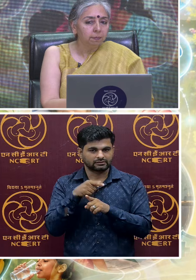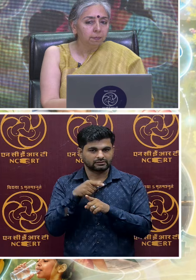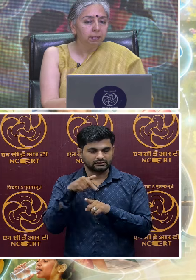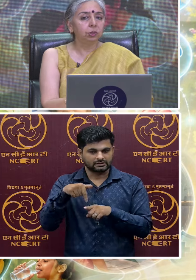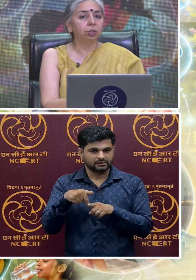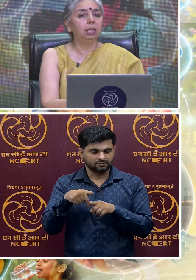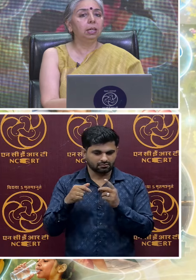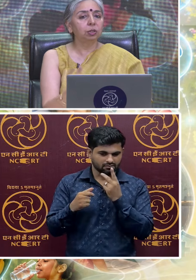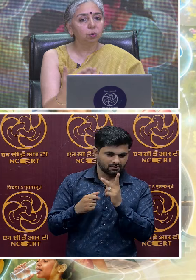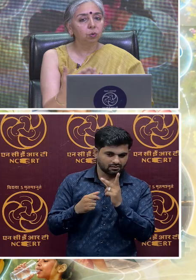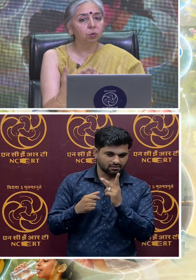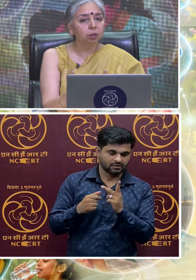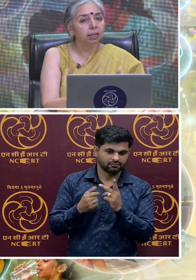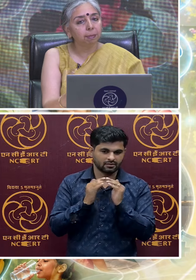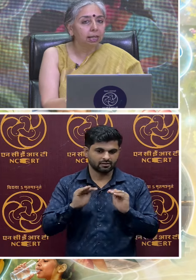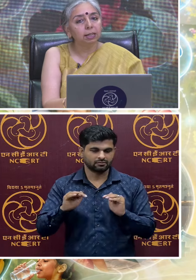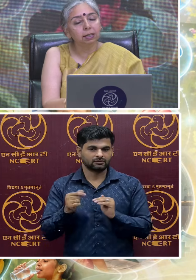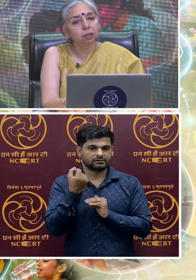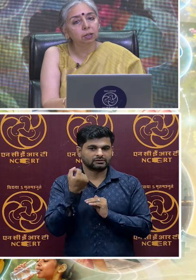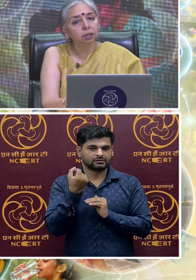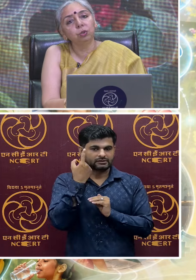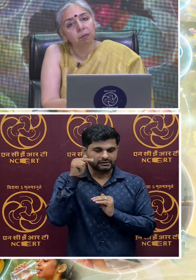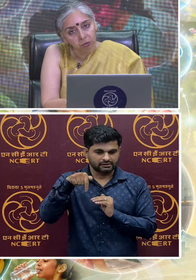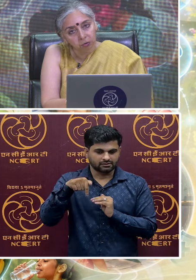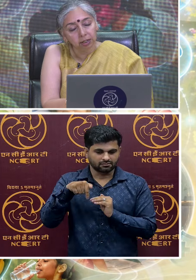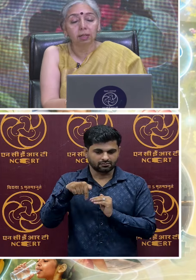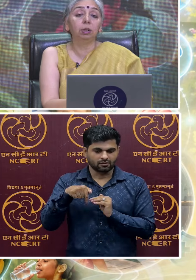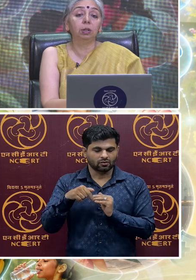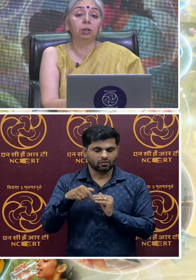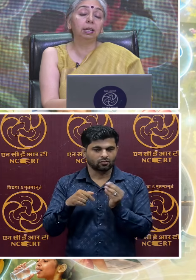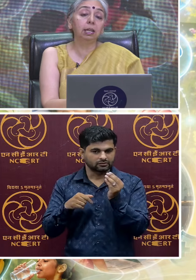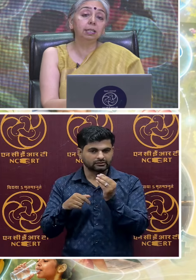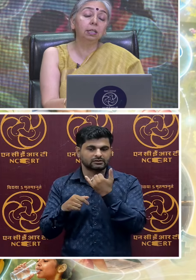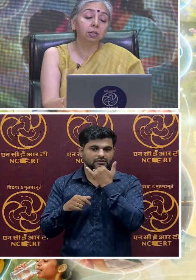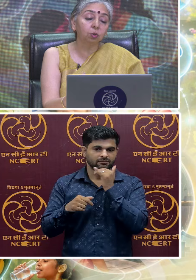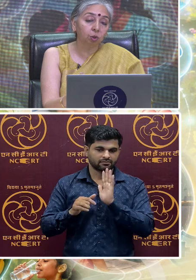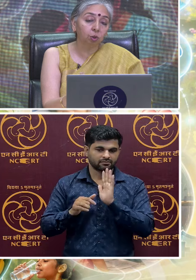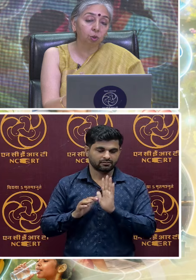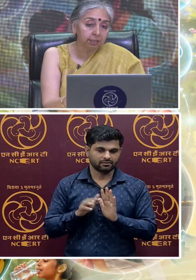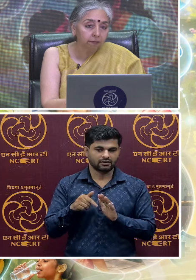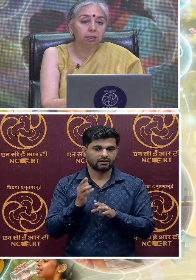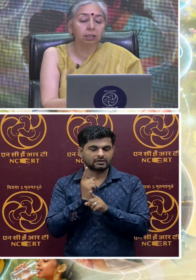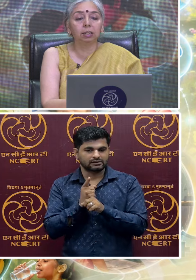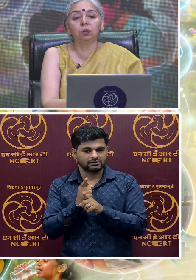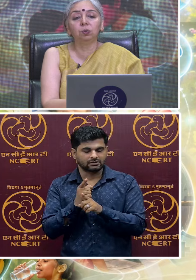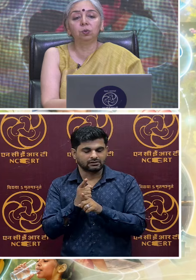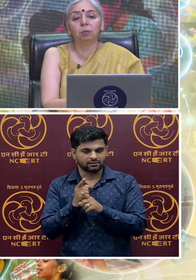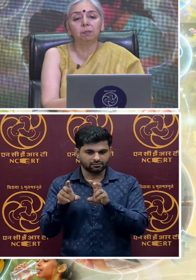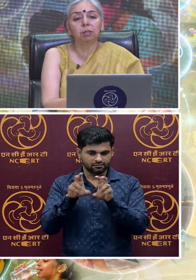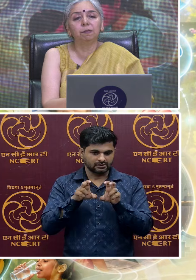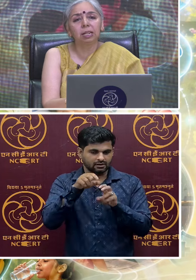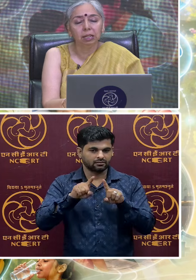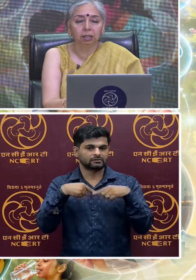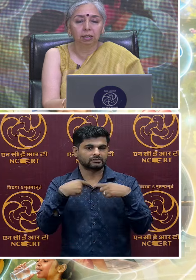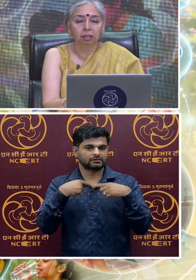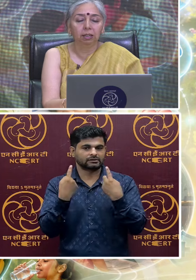वो एकदम से बच्चे को देख के पहचान लेती हैं कि कुछ गड़बड़ हो रही है। तो इन केस अगर टीचर्स कुछ ऑब्ज़र्व करती हैं क्लासरूम में कि